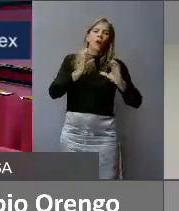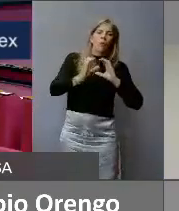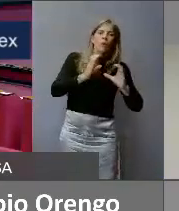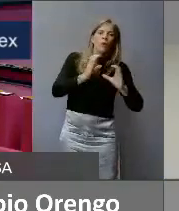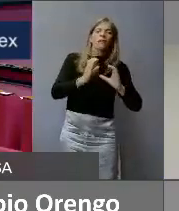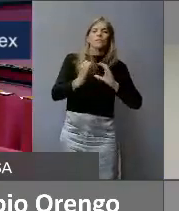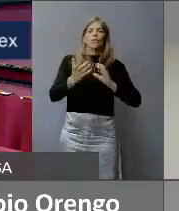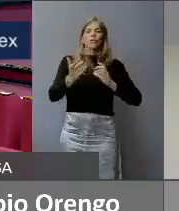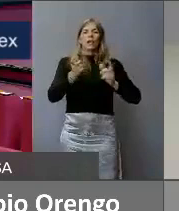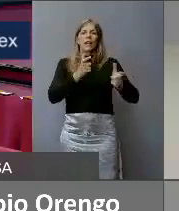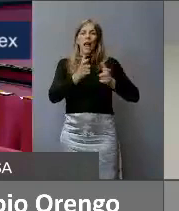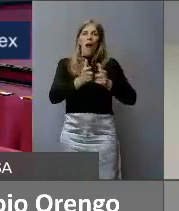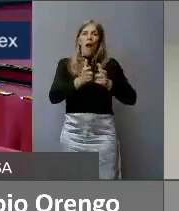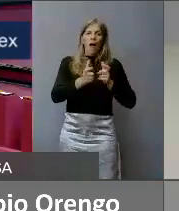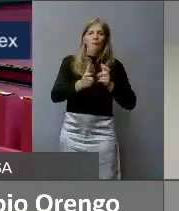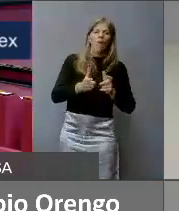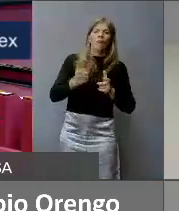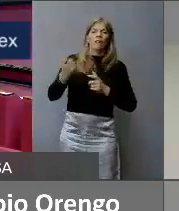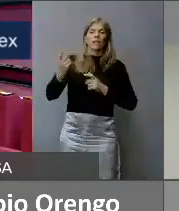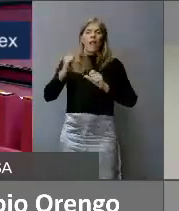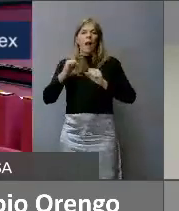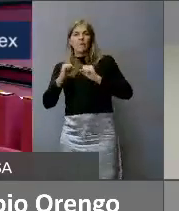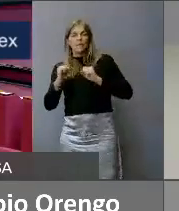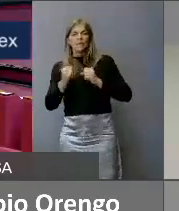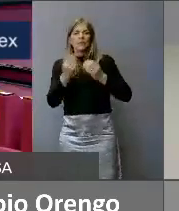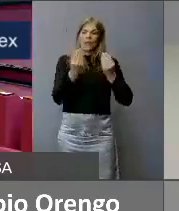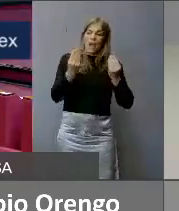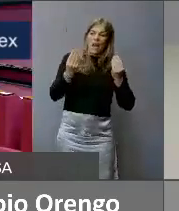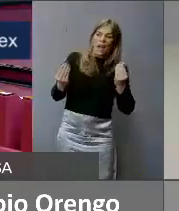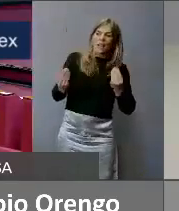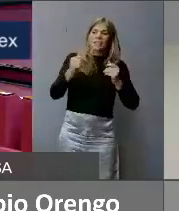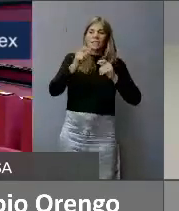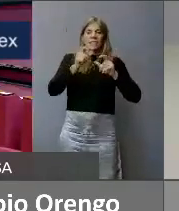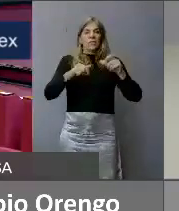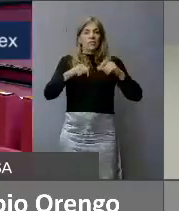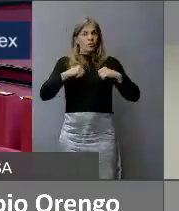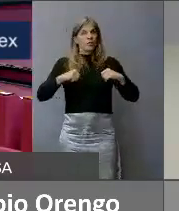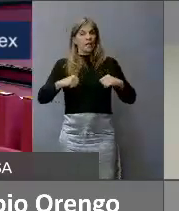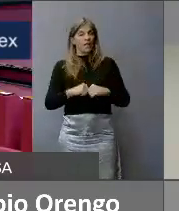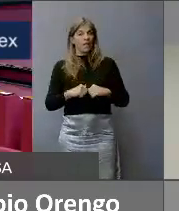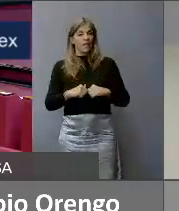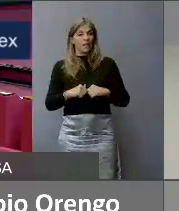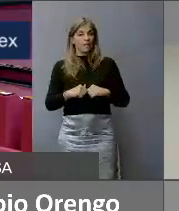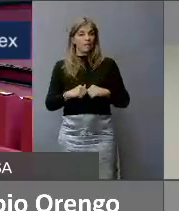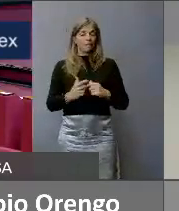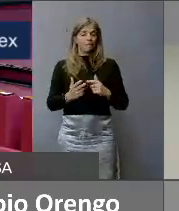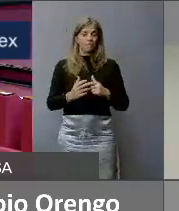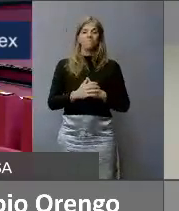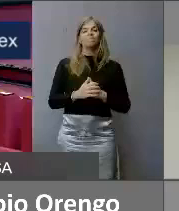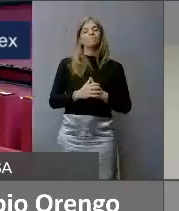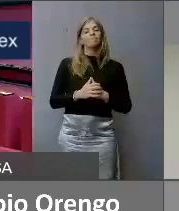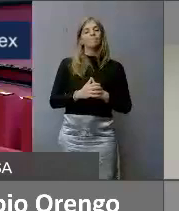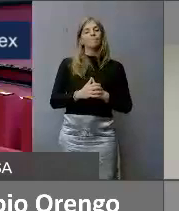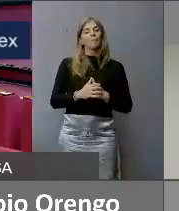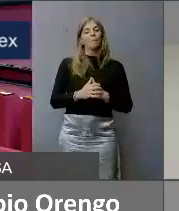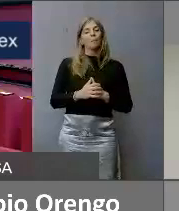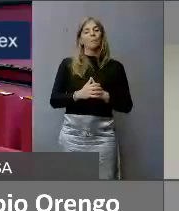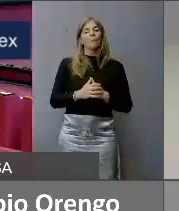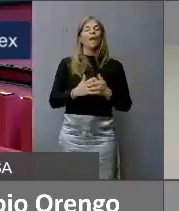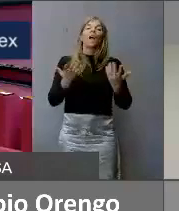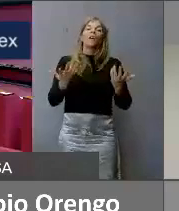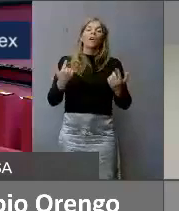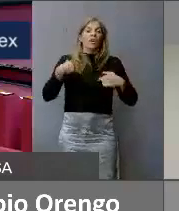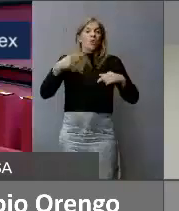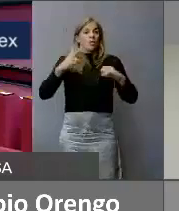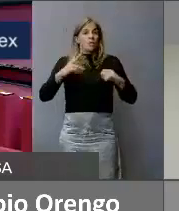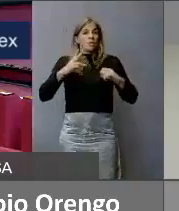amministrazioni locali e le realtà tutte sussidiari che mi pare in realtà fossero in parte state convocate quindi di auspico